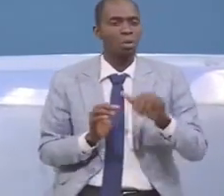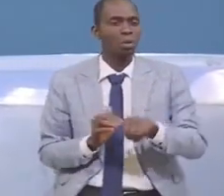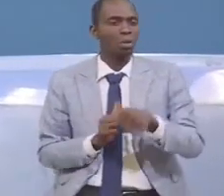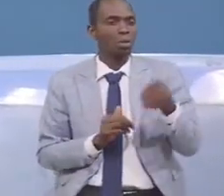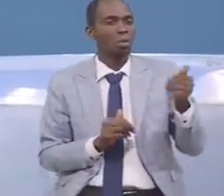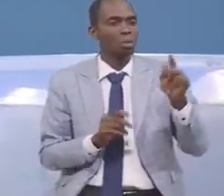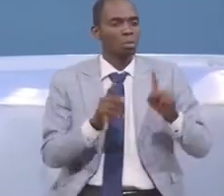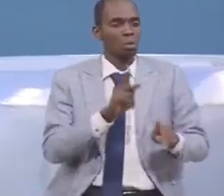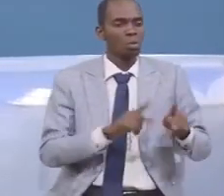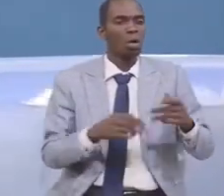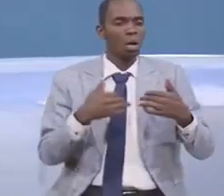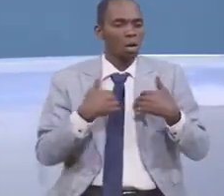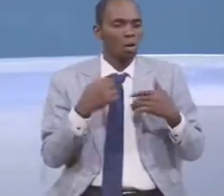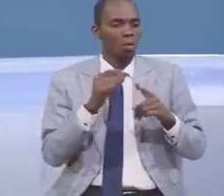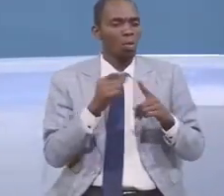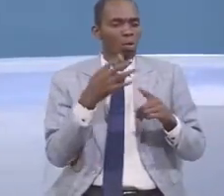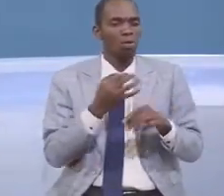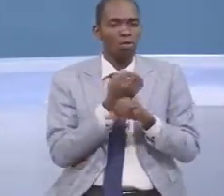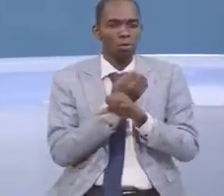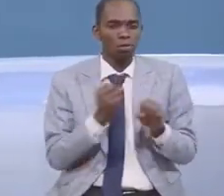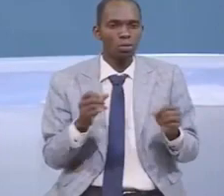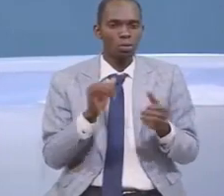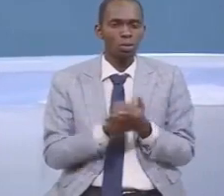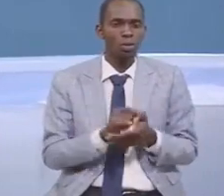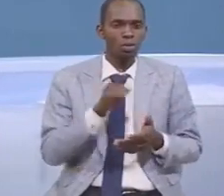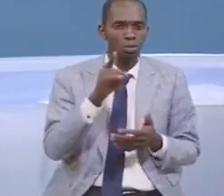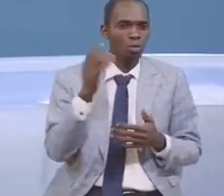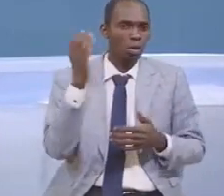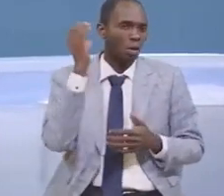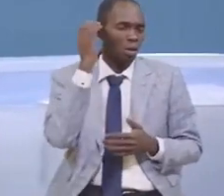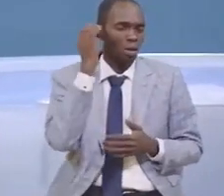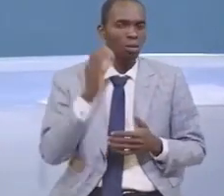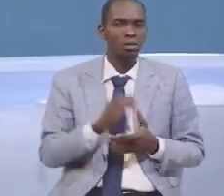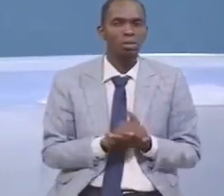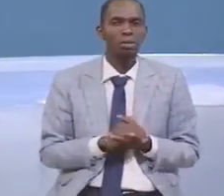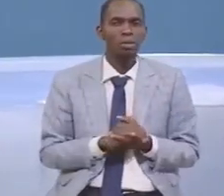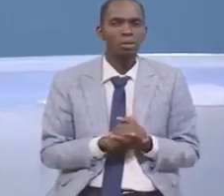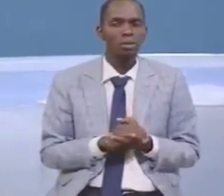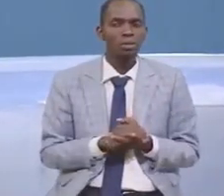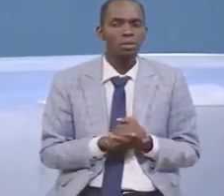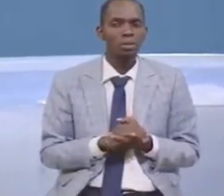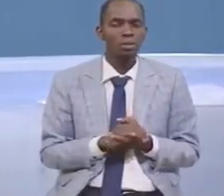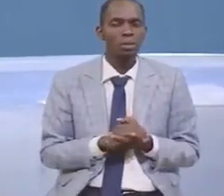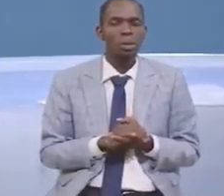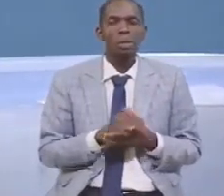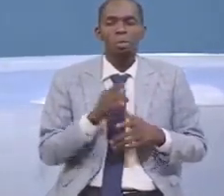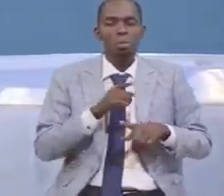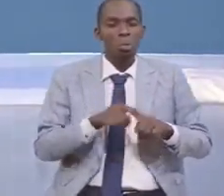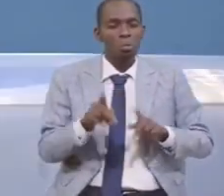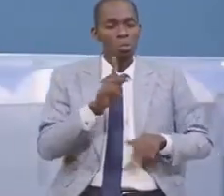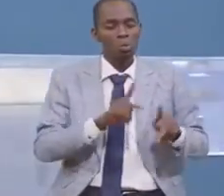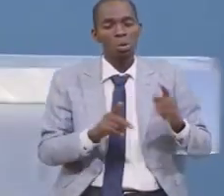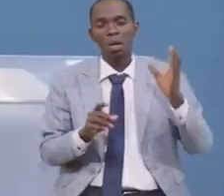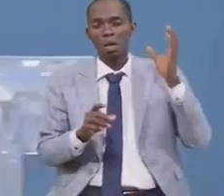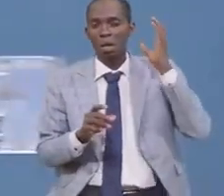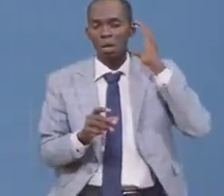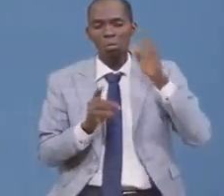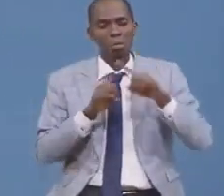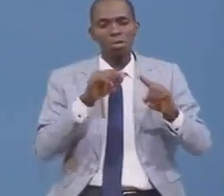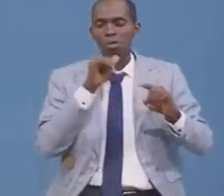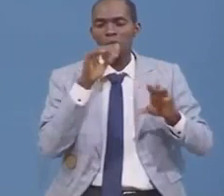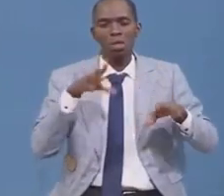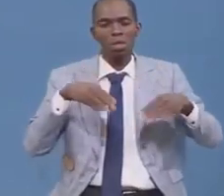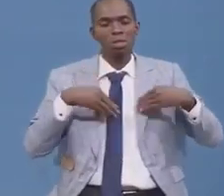have the word of salvation that you heard. చాలా మందికి లేని రక్షణ మీరు కలిగి ఉన్నారు. Did he accept? ఆయన అంటున్నారు,